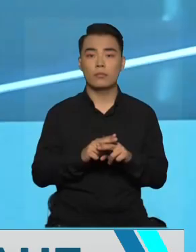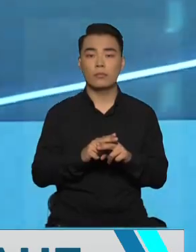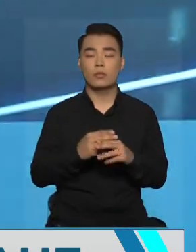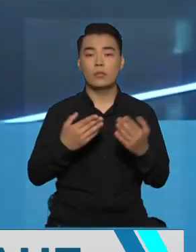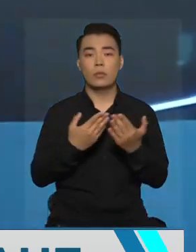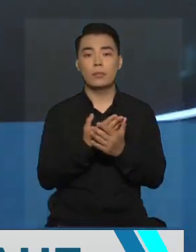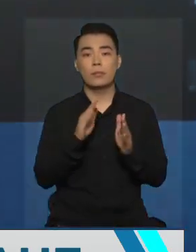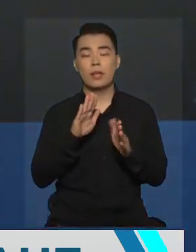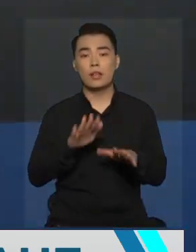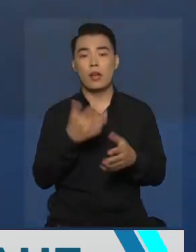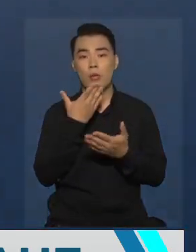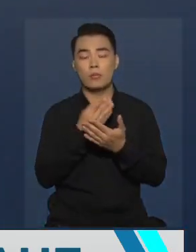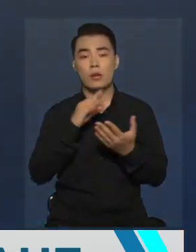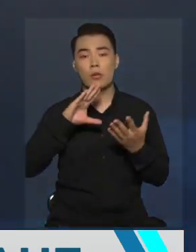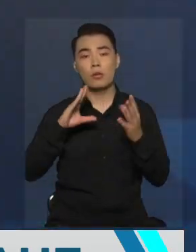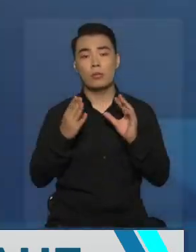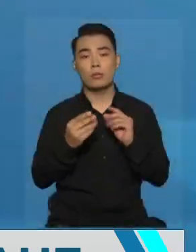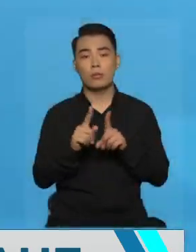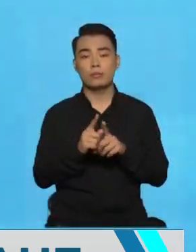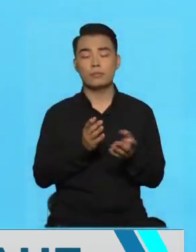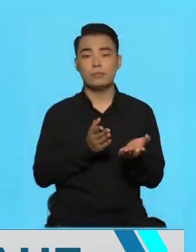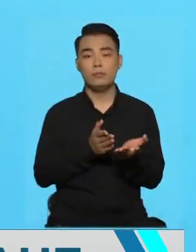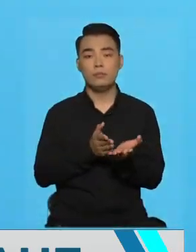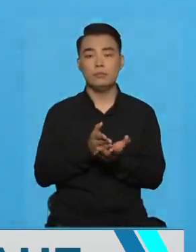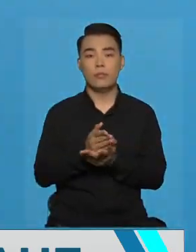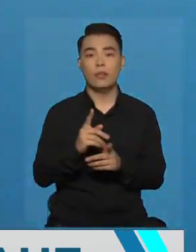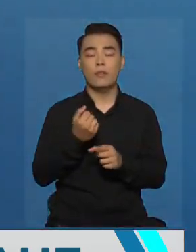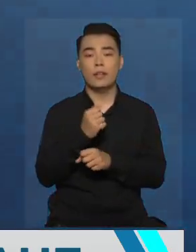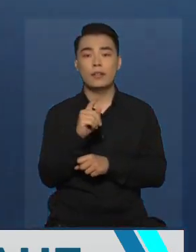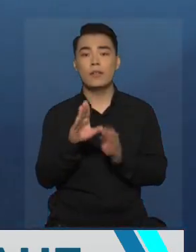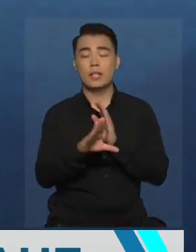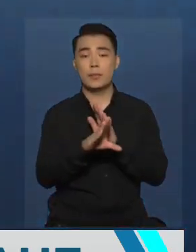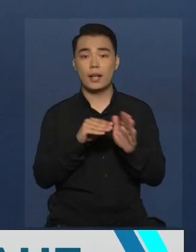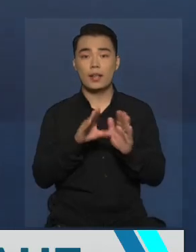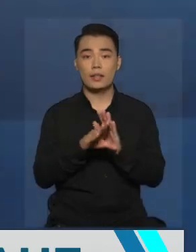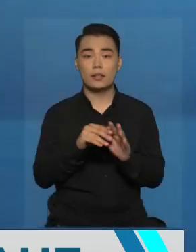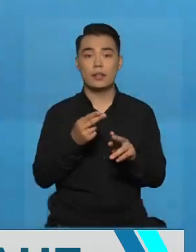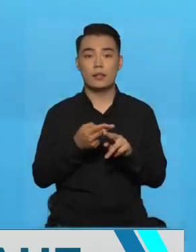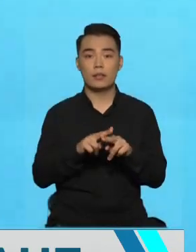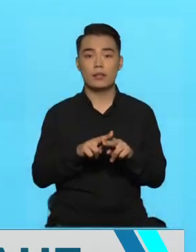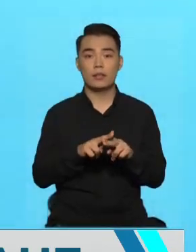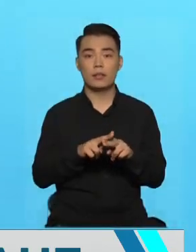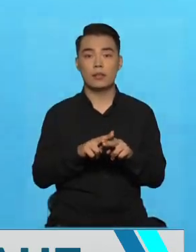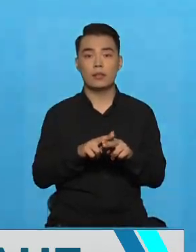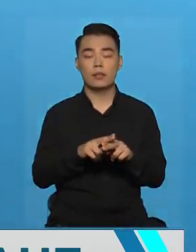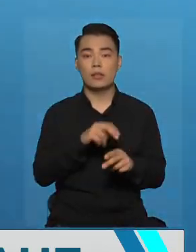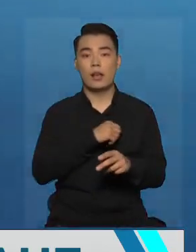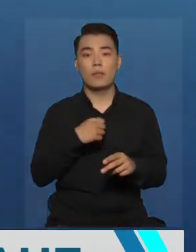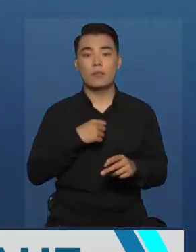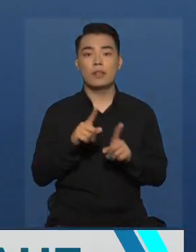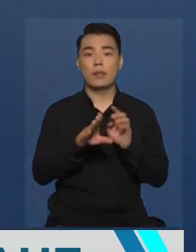есть риски популизма, чрезмерного там заигрывания с избирателями, но это ведь задача